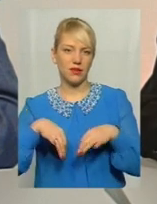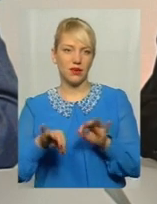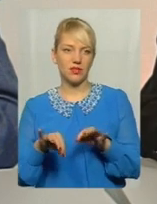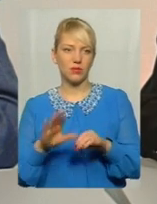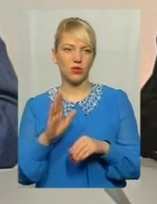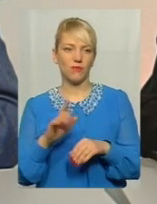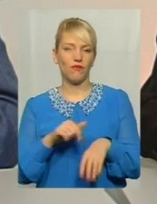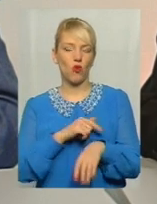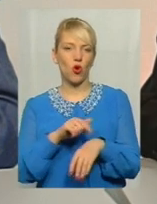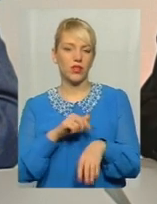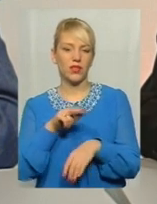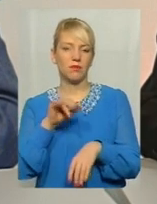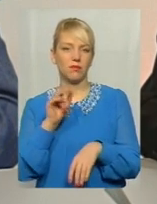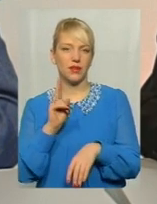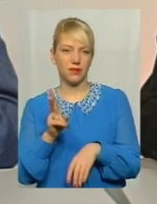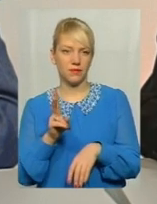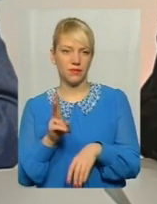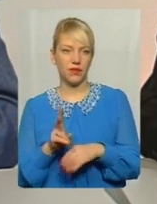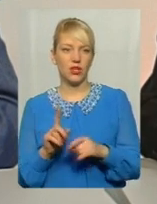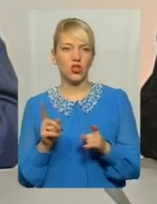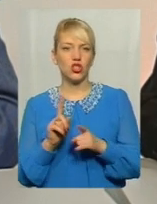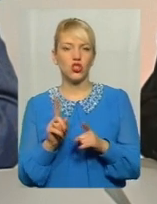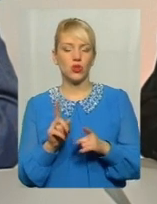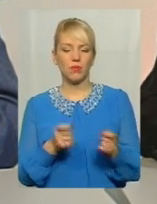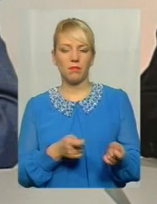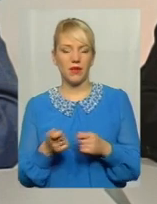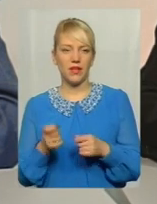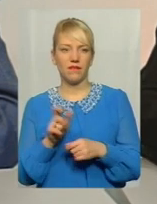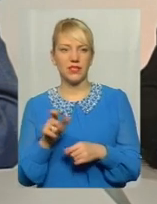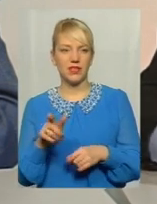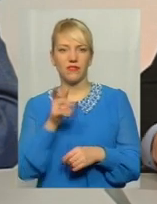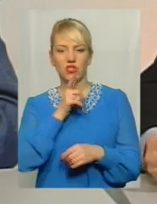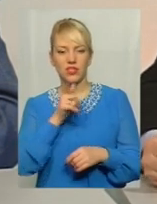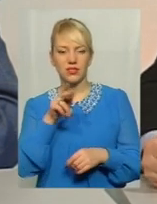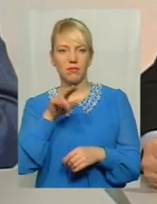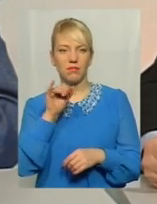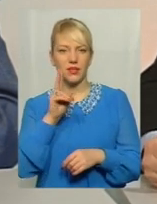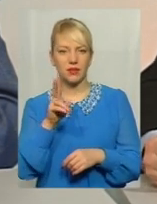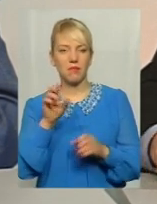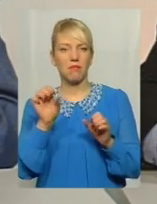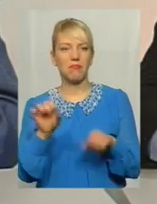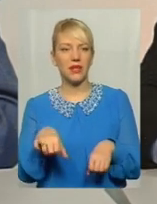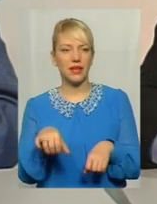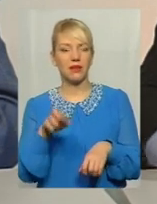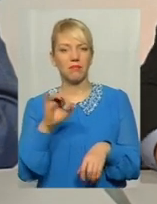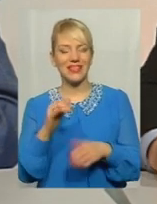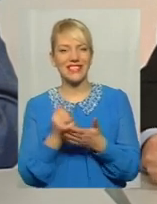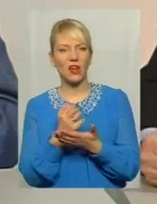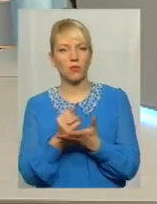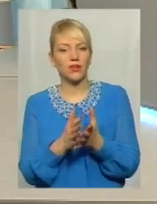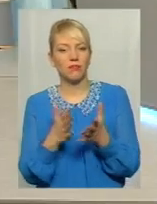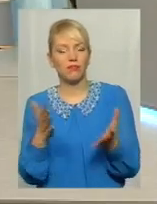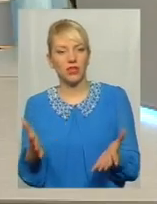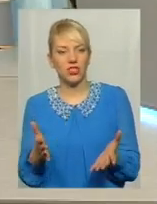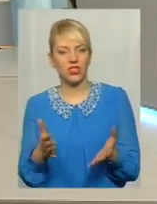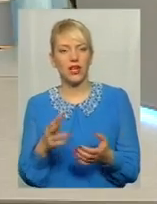в години пік. Щоб перевізник, якби, в години пік міг заробити більше на